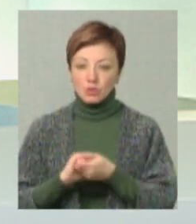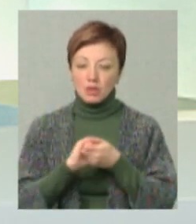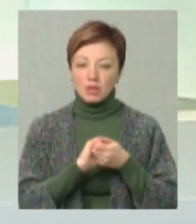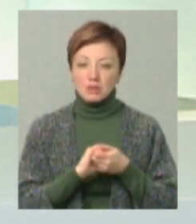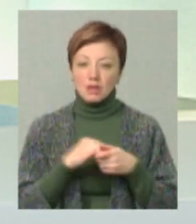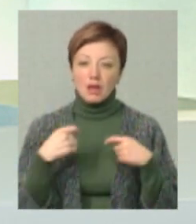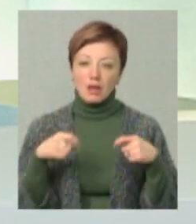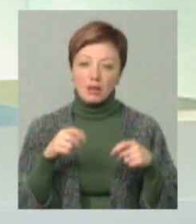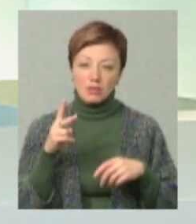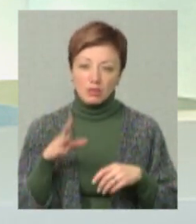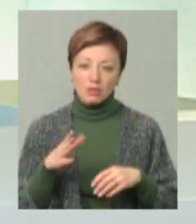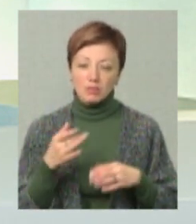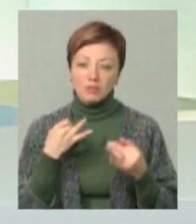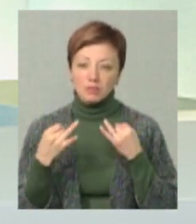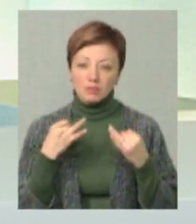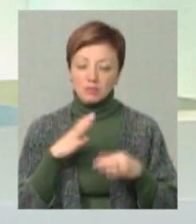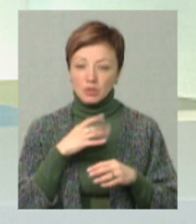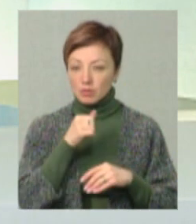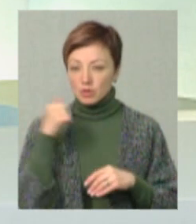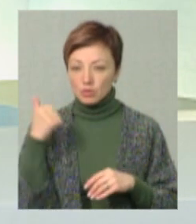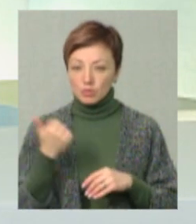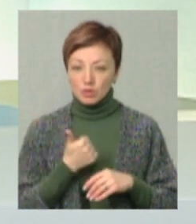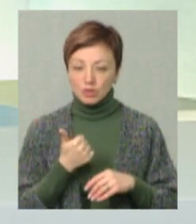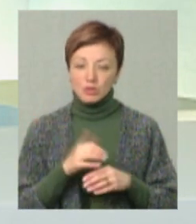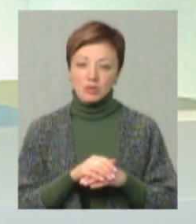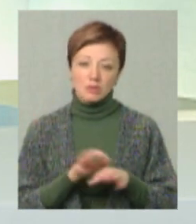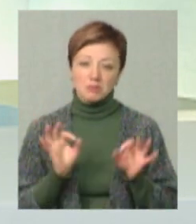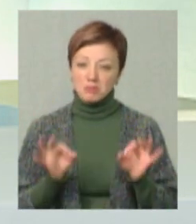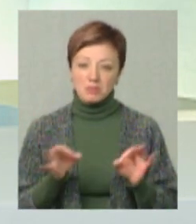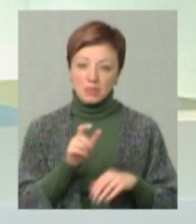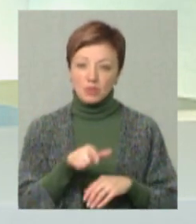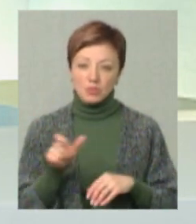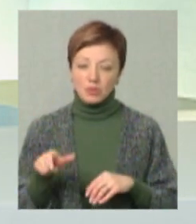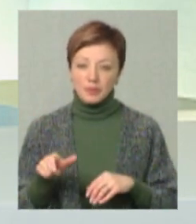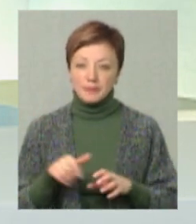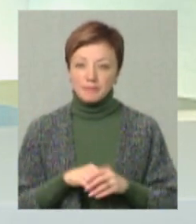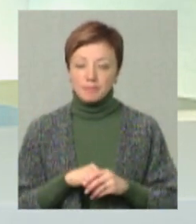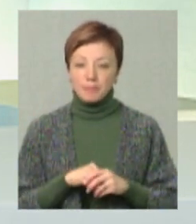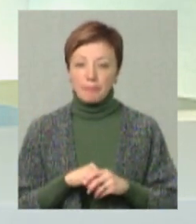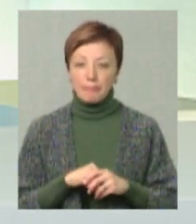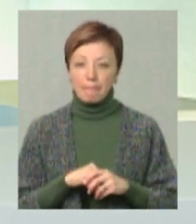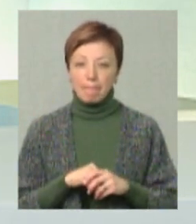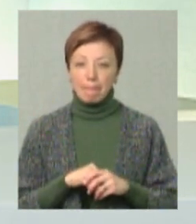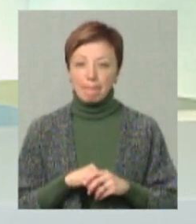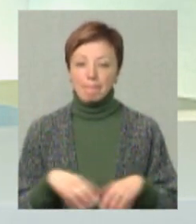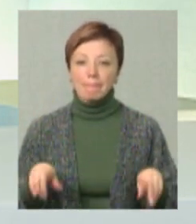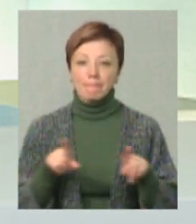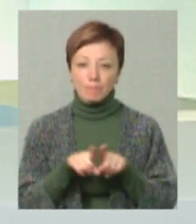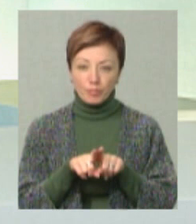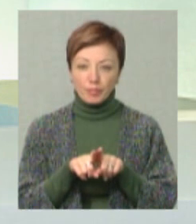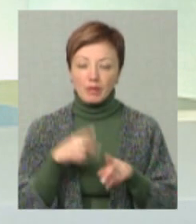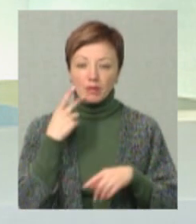асоціація ріелторів. Ми мали з ними розмову на минулому тижні, абсолютно адекватні люди, які